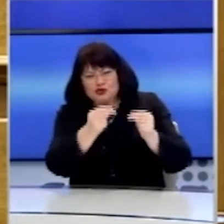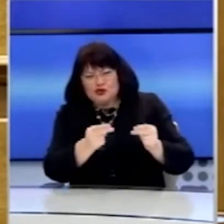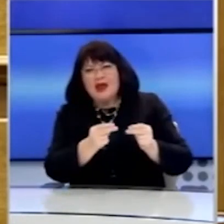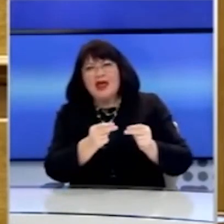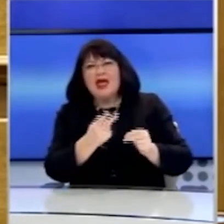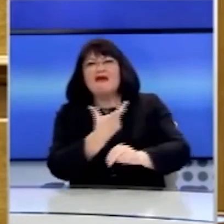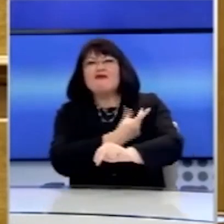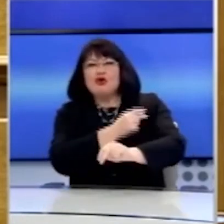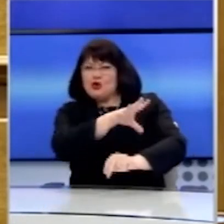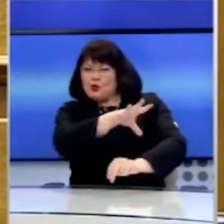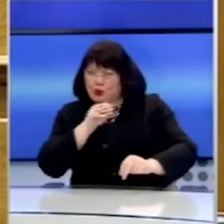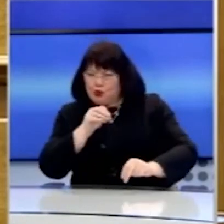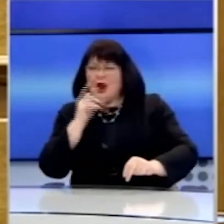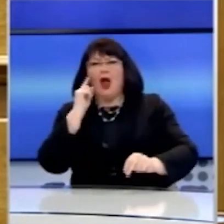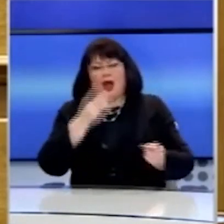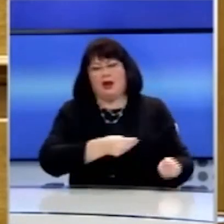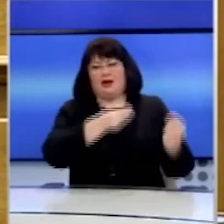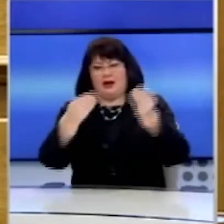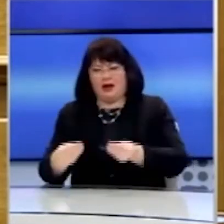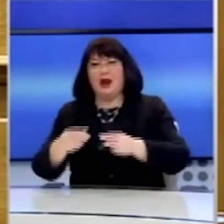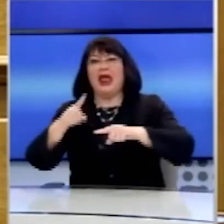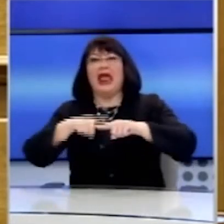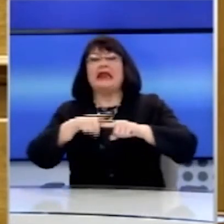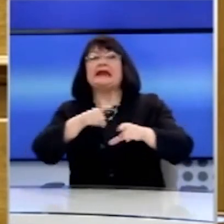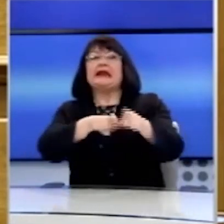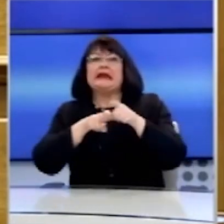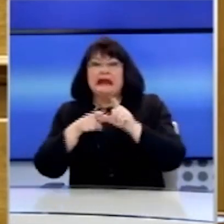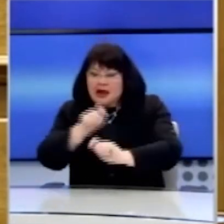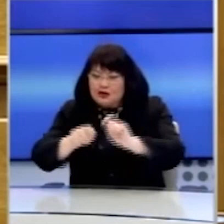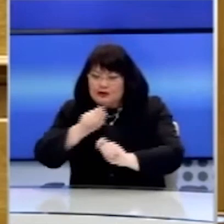από ελληνικές εταιρείες. Πάλι καλά που δεν μας